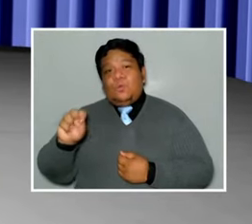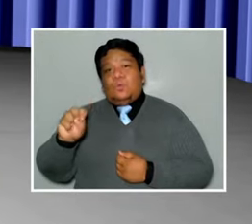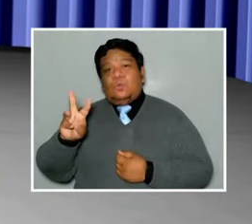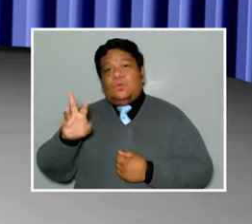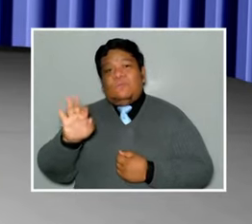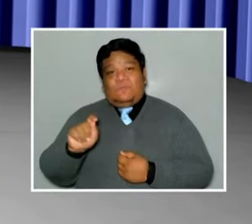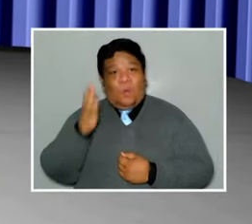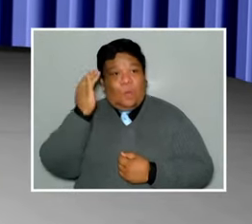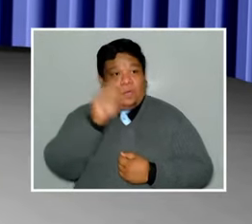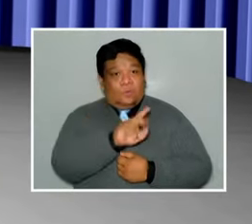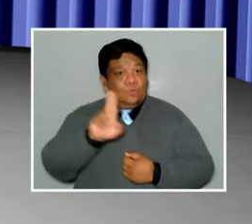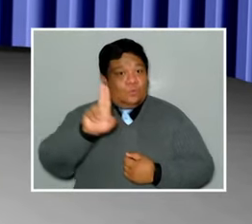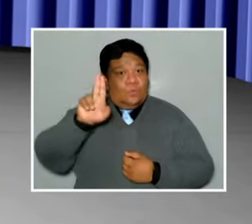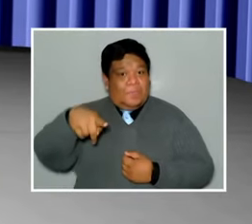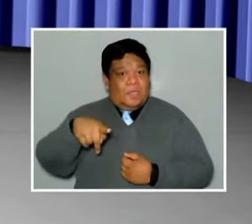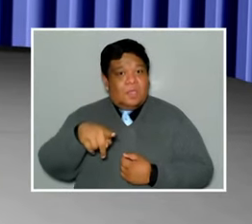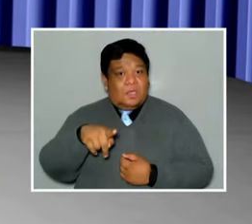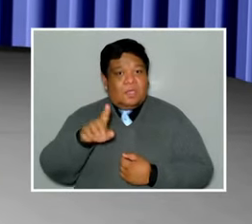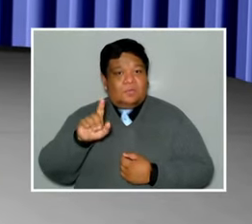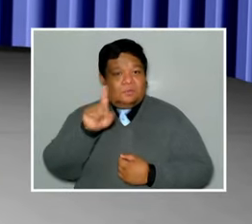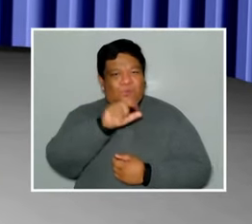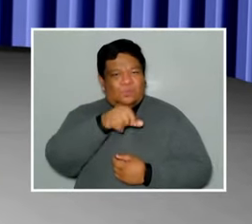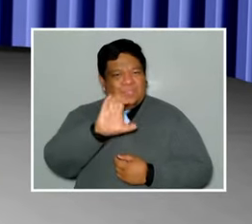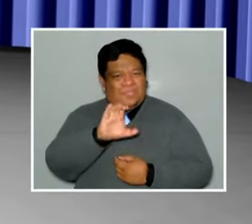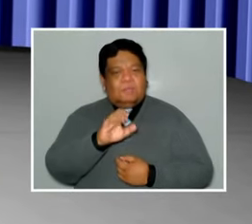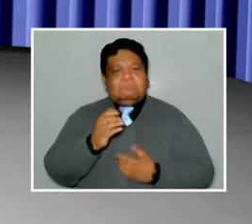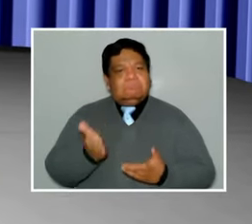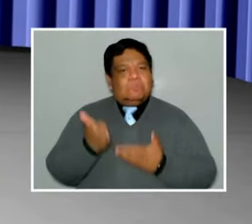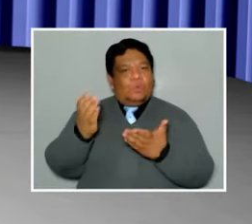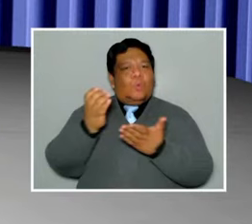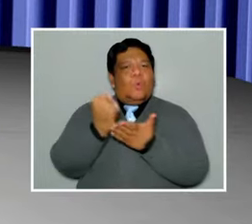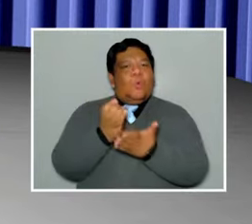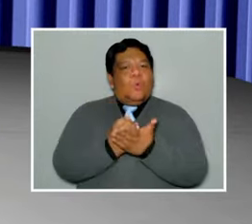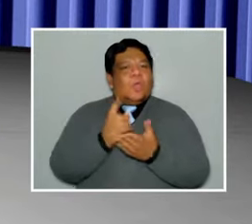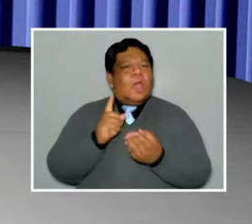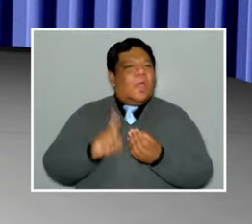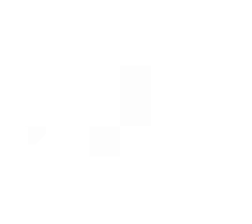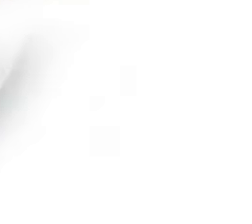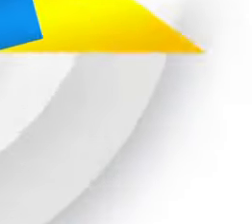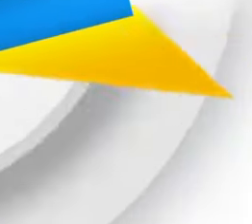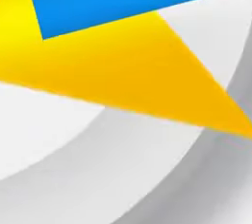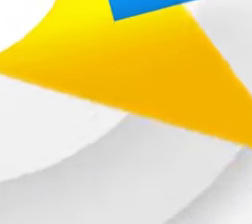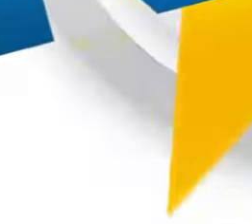ng kurso tungkol kay Taylor Swift. Nagpapatrol, Daniel Krishnan.